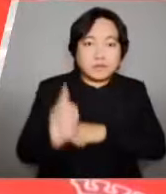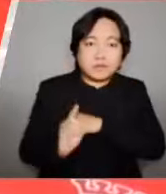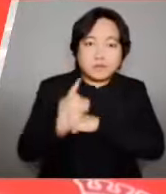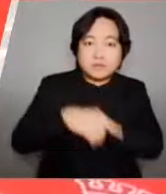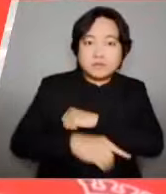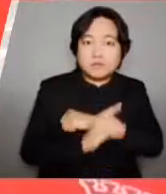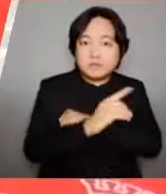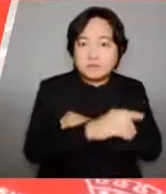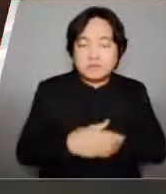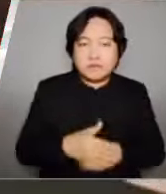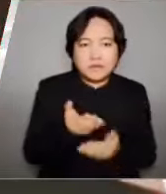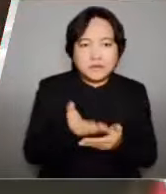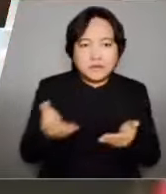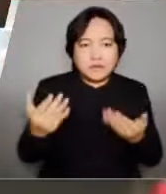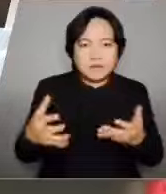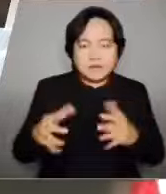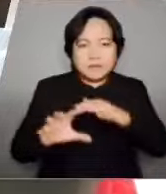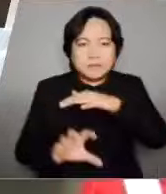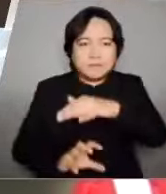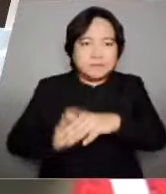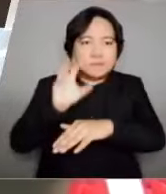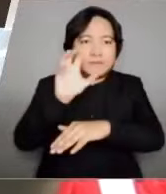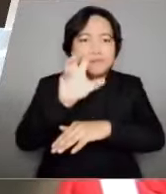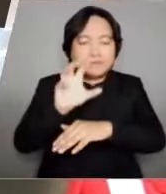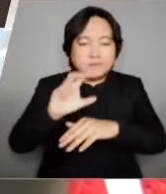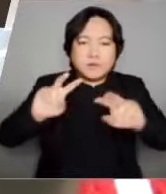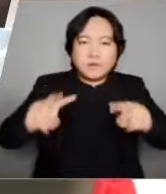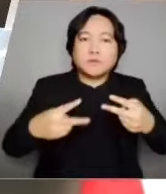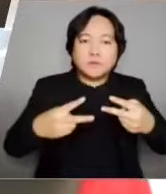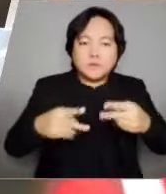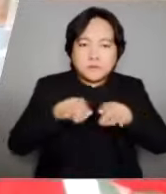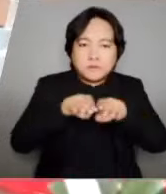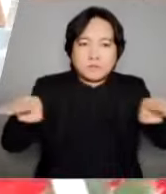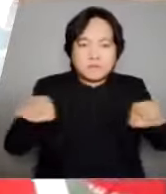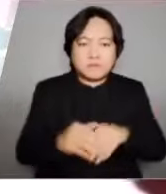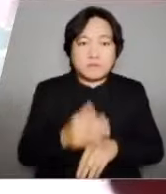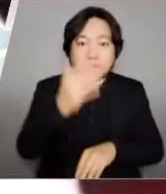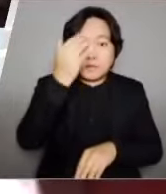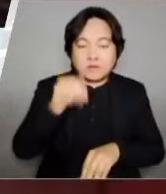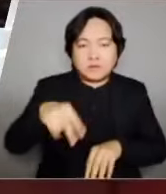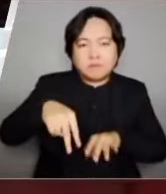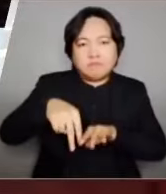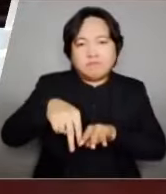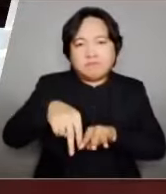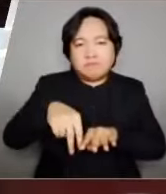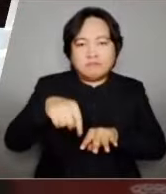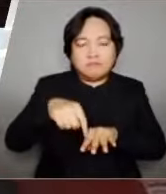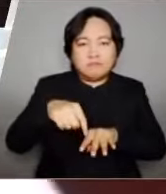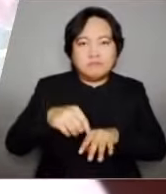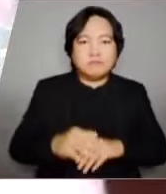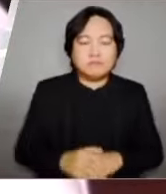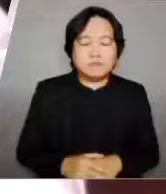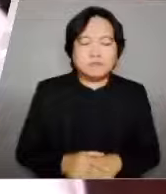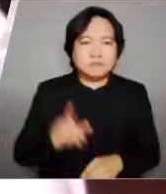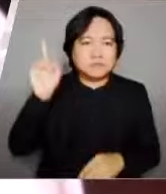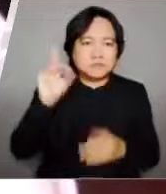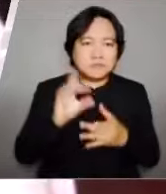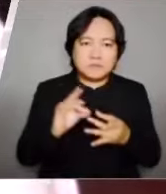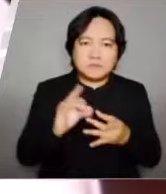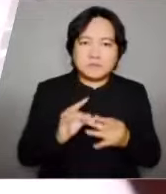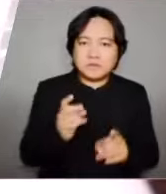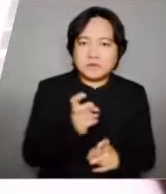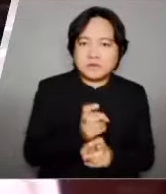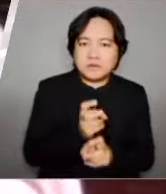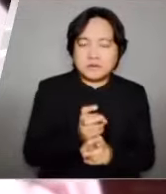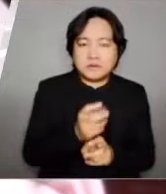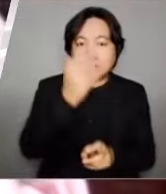gamit sa ikalawang palapag ng kanilang bahay. Lampas tuhod na kasi ang tubig sa loob. Ay, mahirap. Kasi lahat